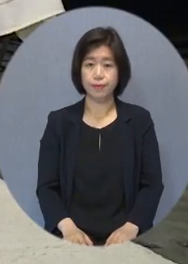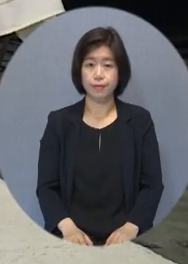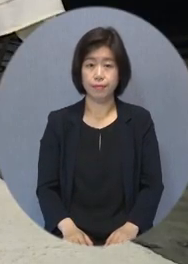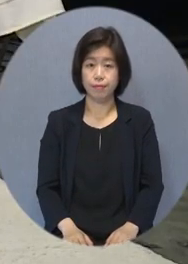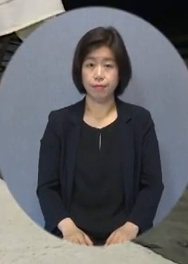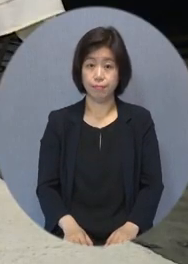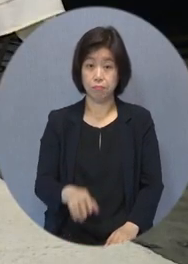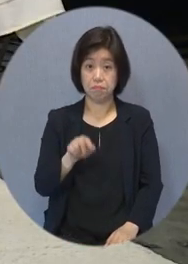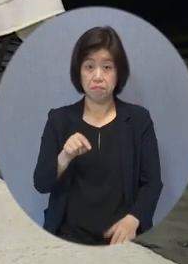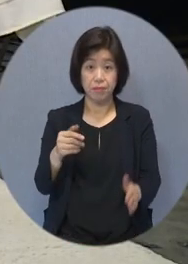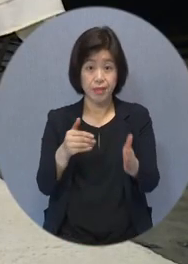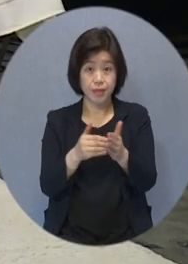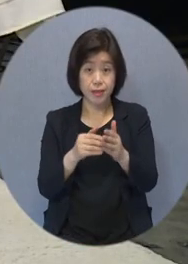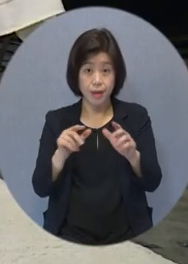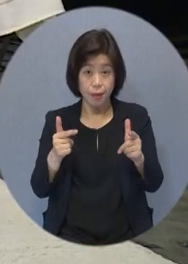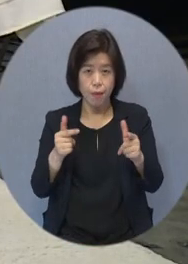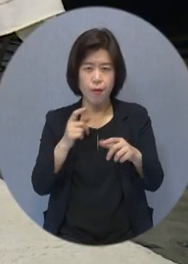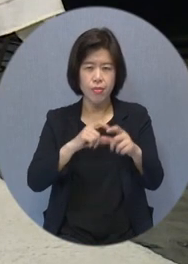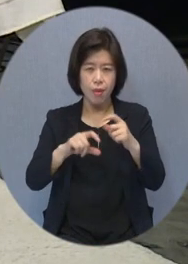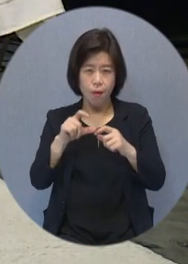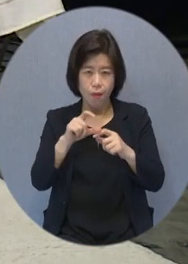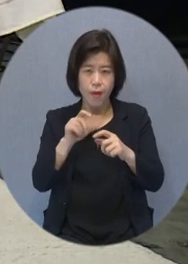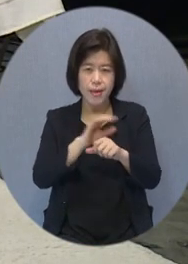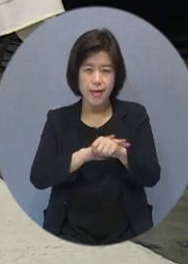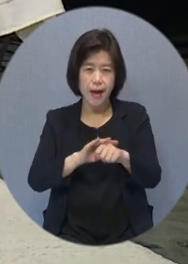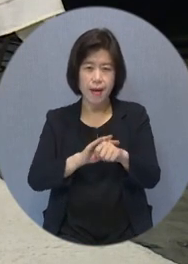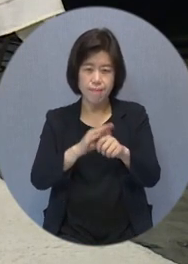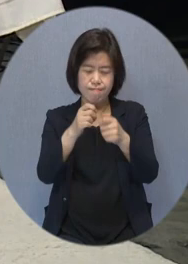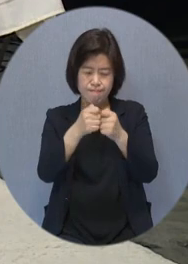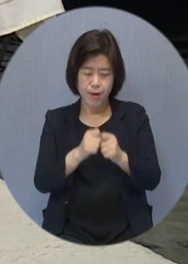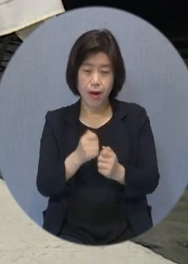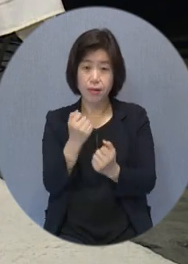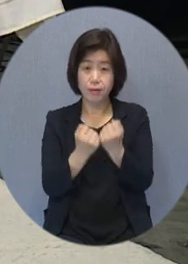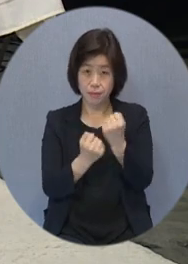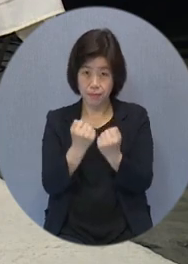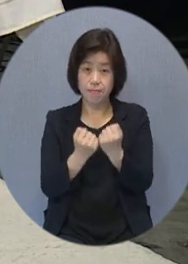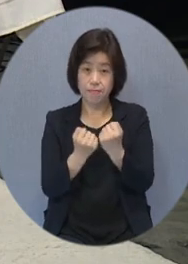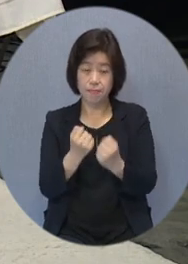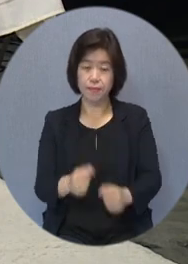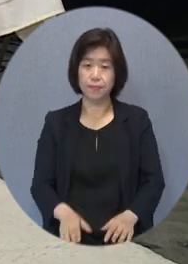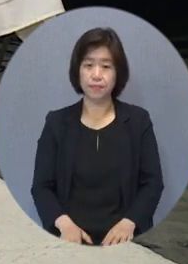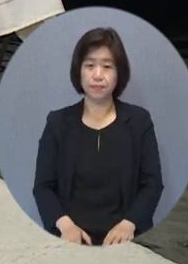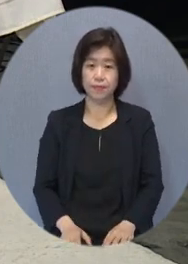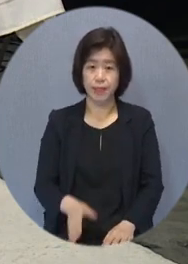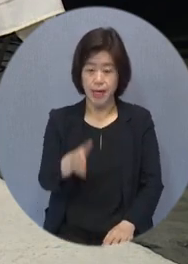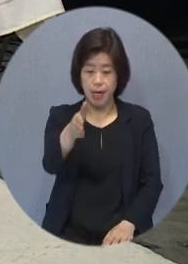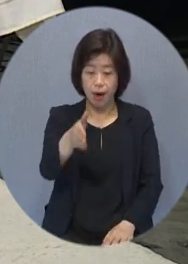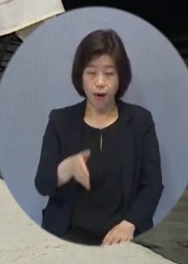않고 집요하게 그 경계선을 허물어 영역을 넓혀가면서